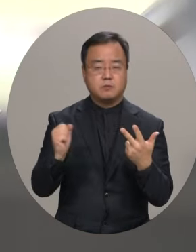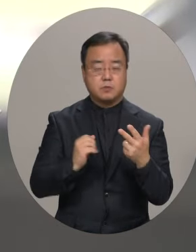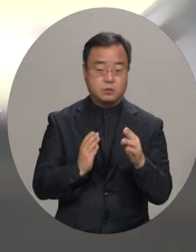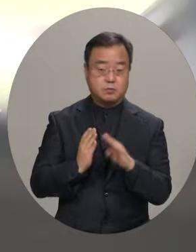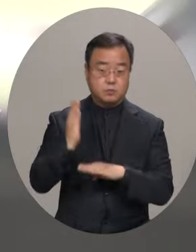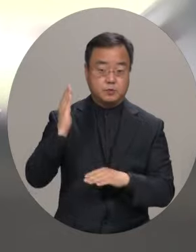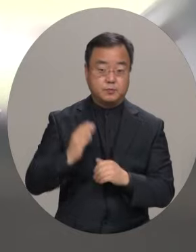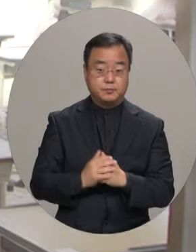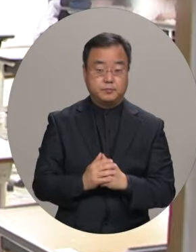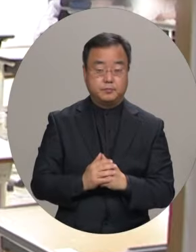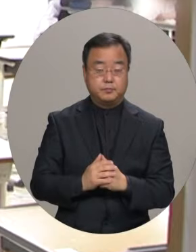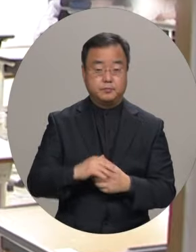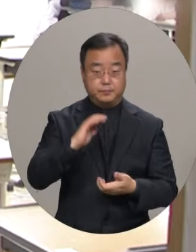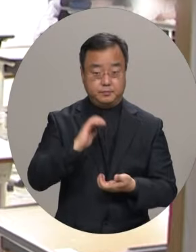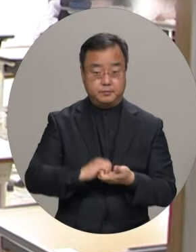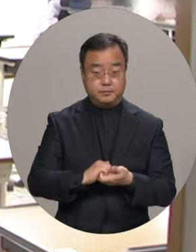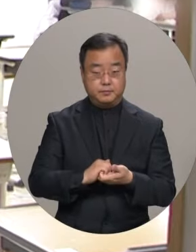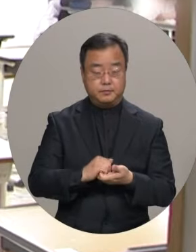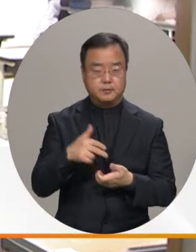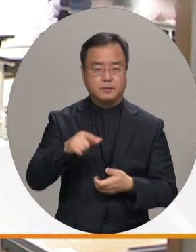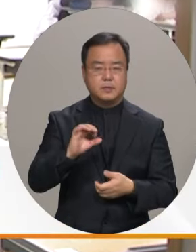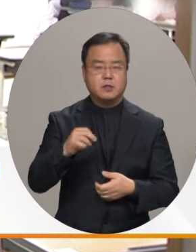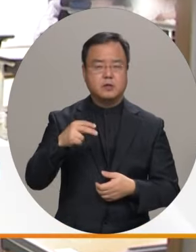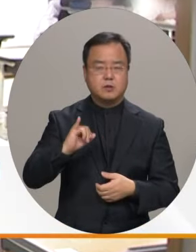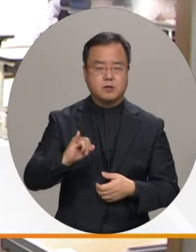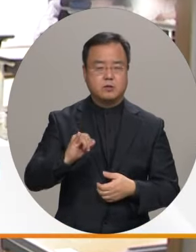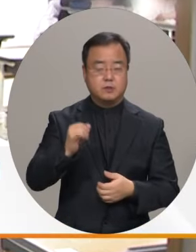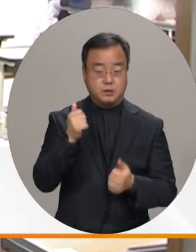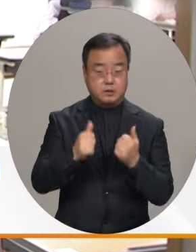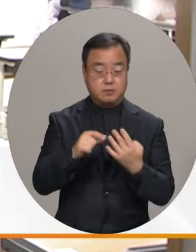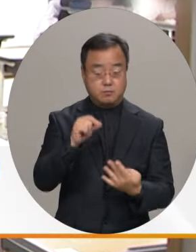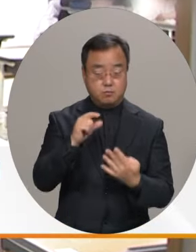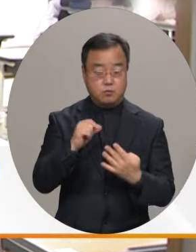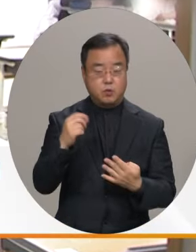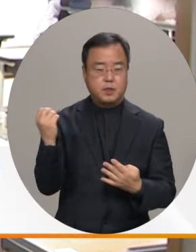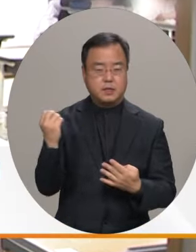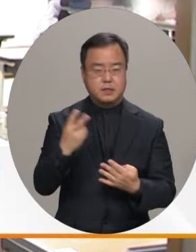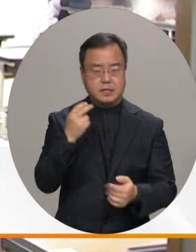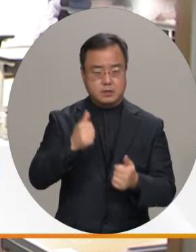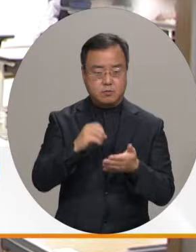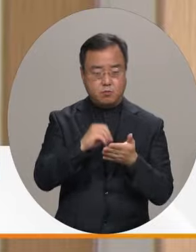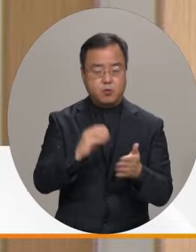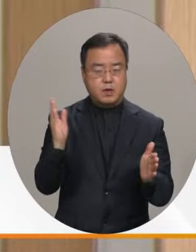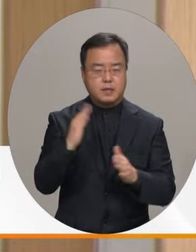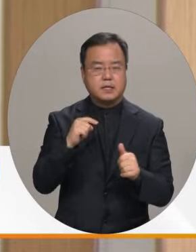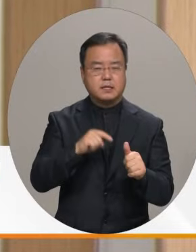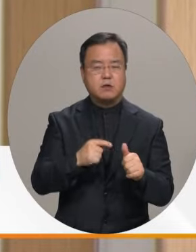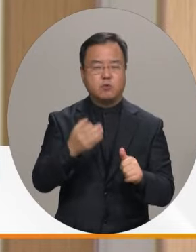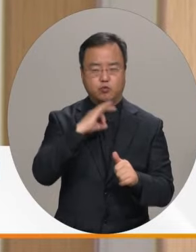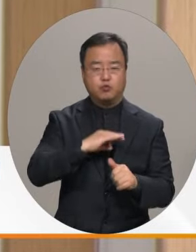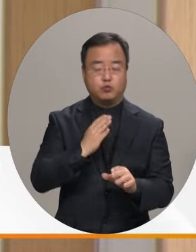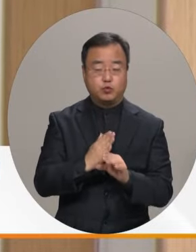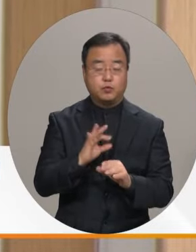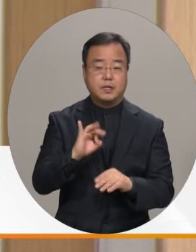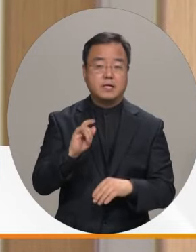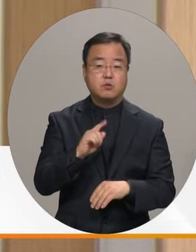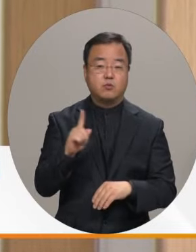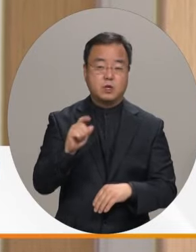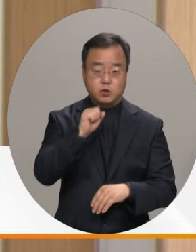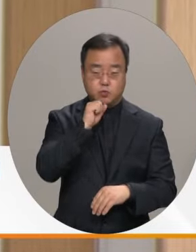나타났습니다 정시모집이 재도전하는 학생들에게 상대적으로 유리한 구조이다 보니 이과 상위권을 중심으로